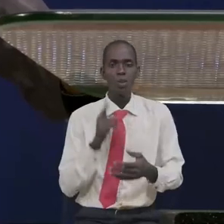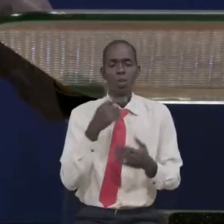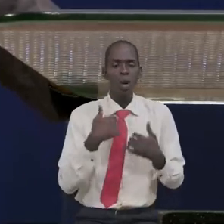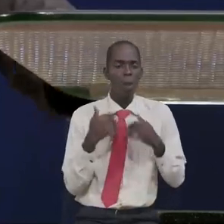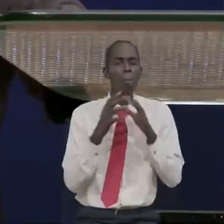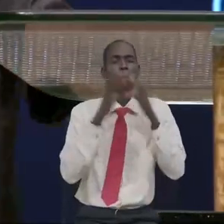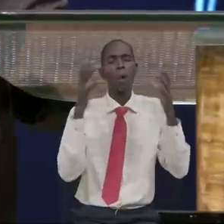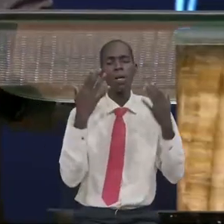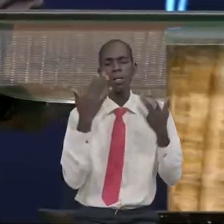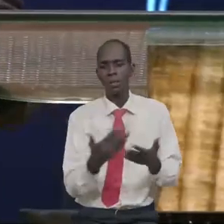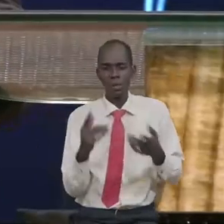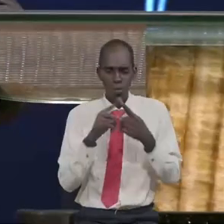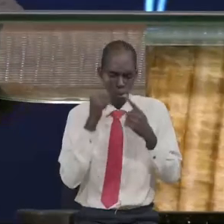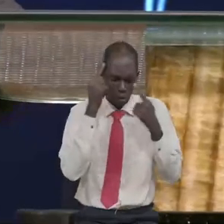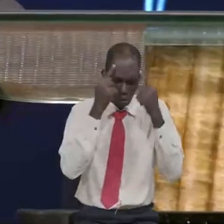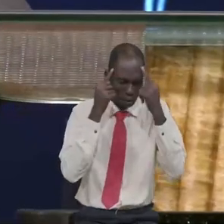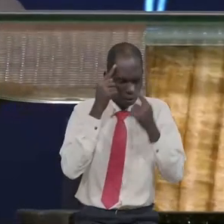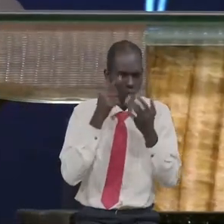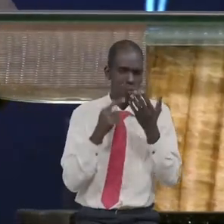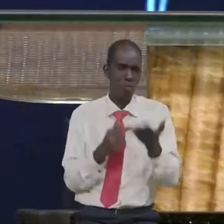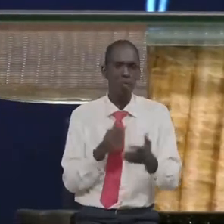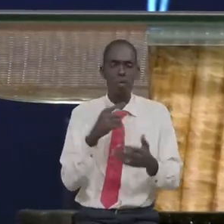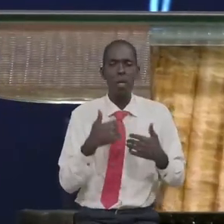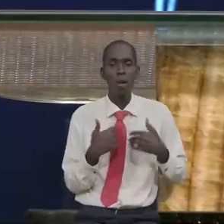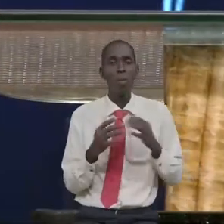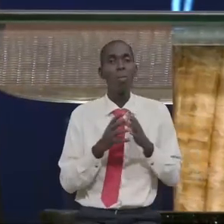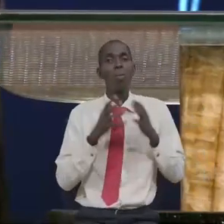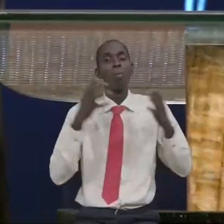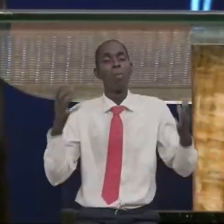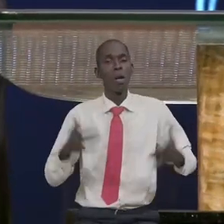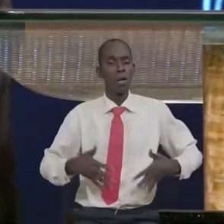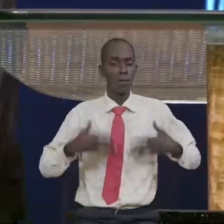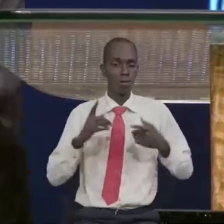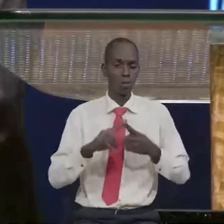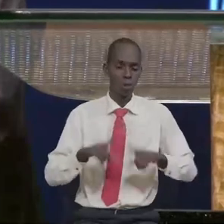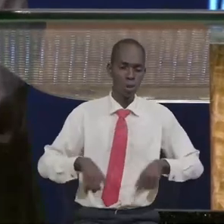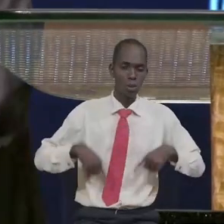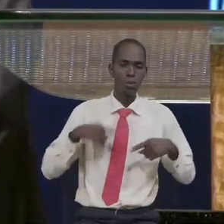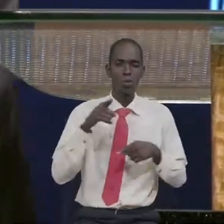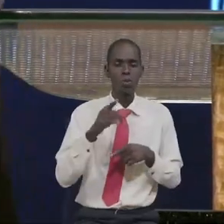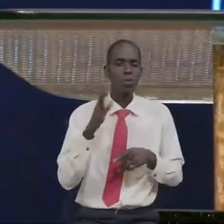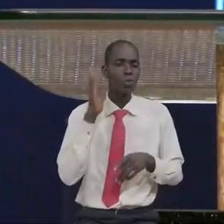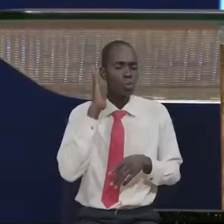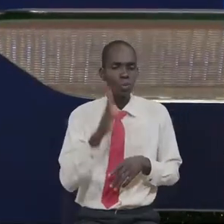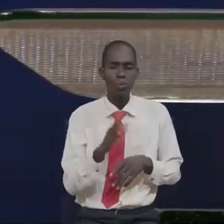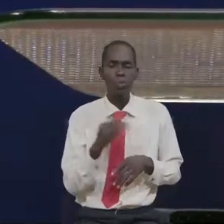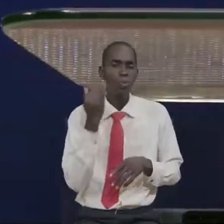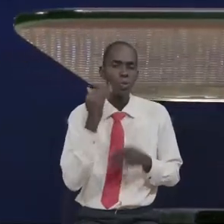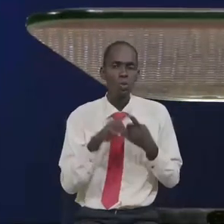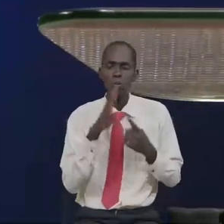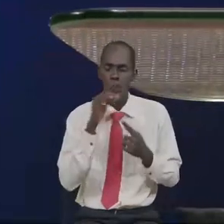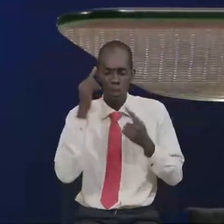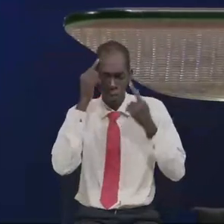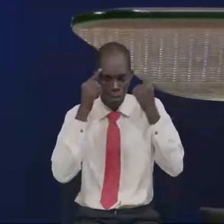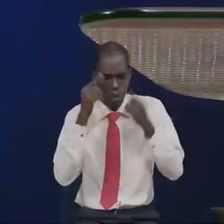faut penser. Vous avez assez de vie à mener. Vous avez assez de défis. Alors, faut